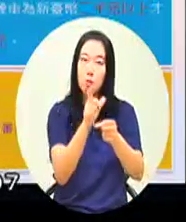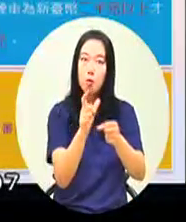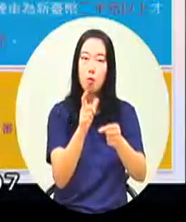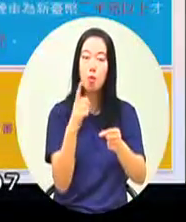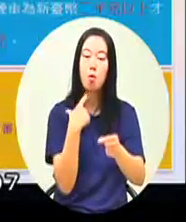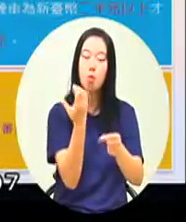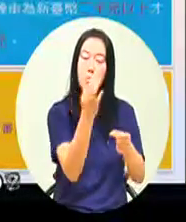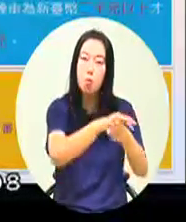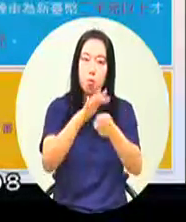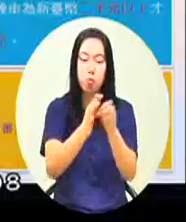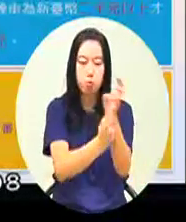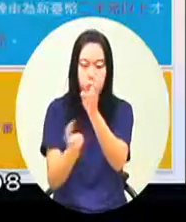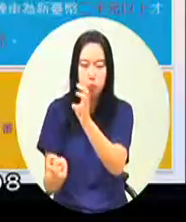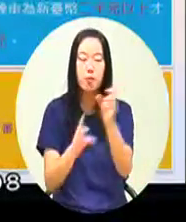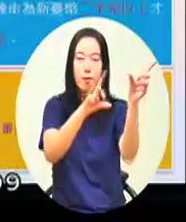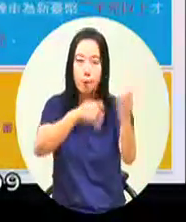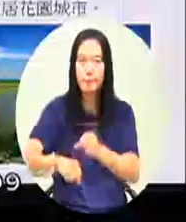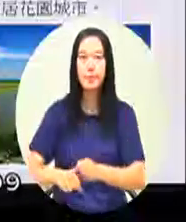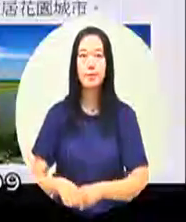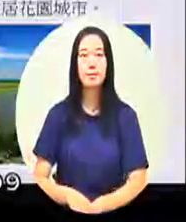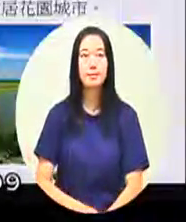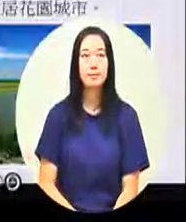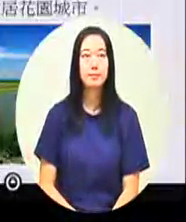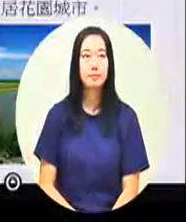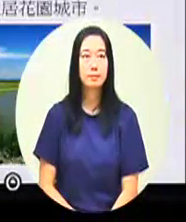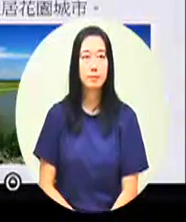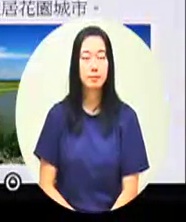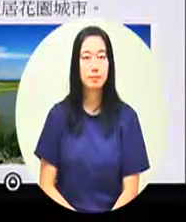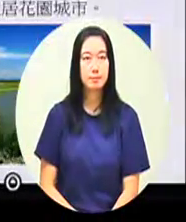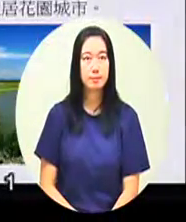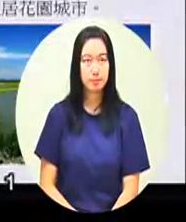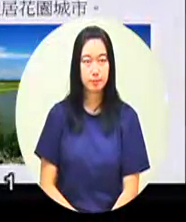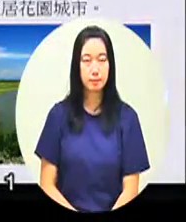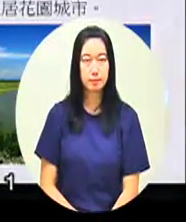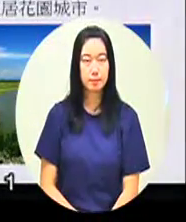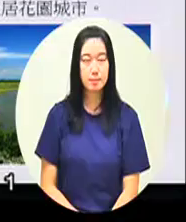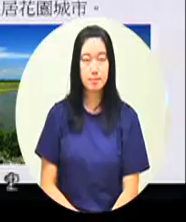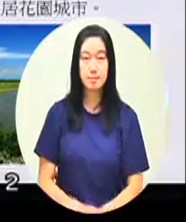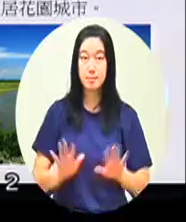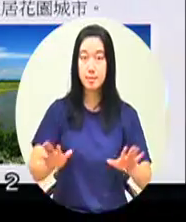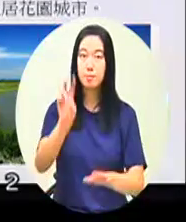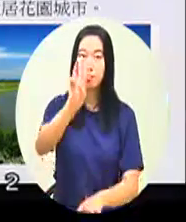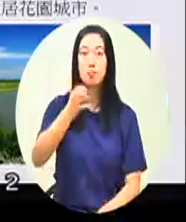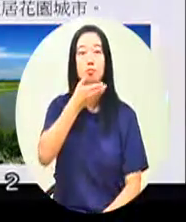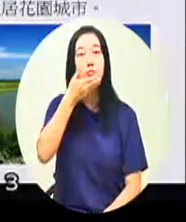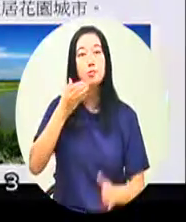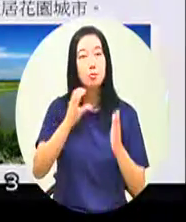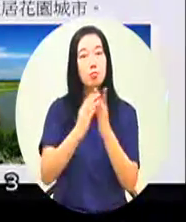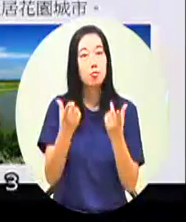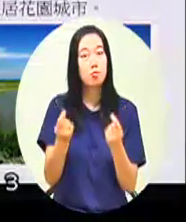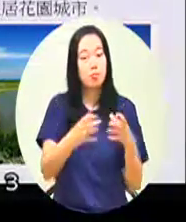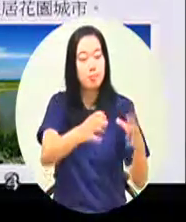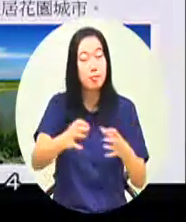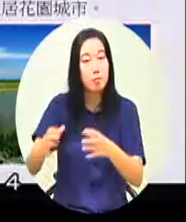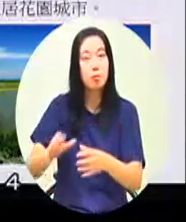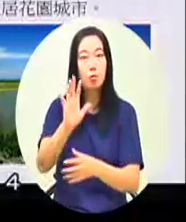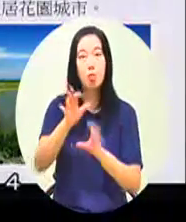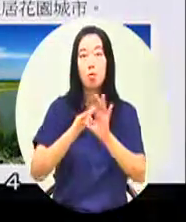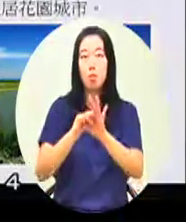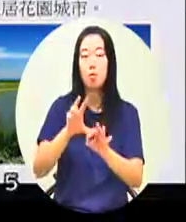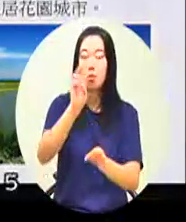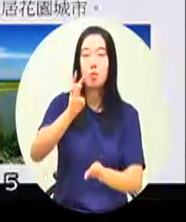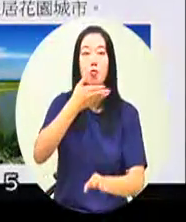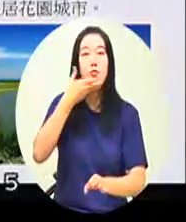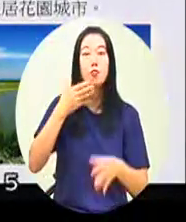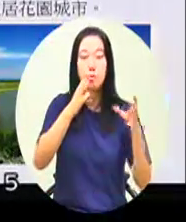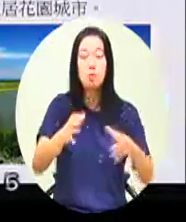的一些补助要点的工作。下一页。那目前我们水利局这边也持续办理这一个相关的水利建